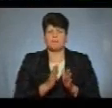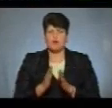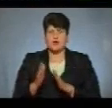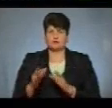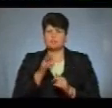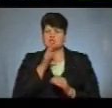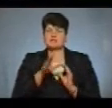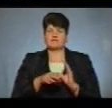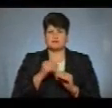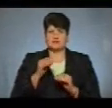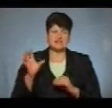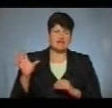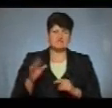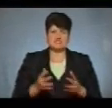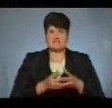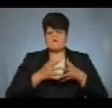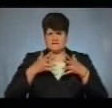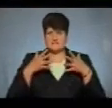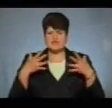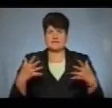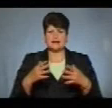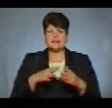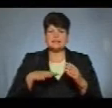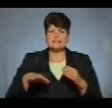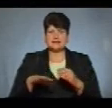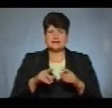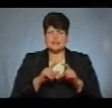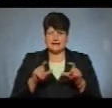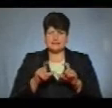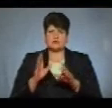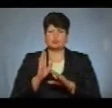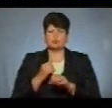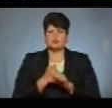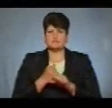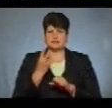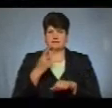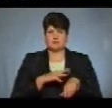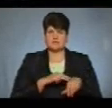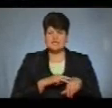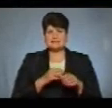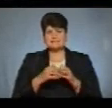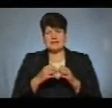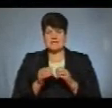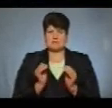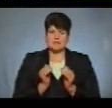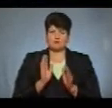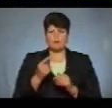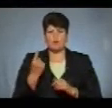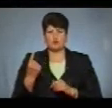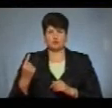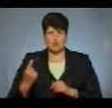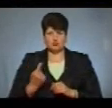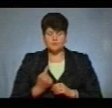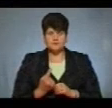На всіх великих дільницях будуть працювати по два поліцейських, на середніх малих дільницях буде по одному